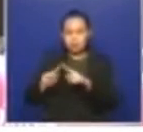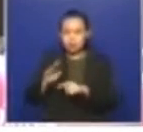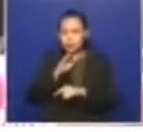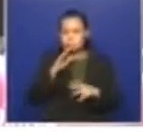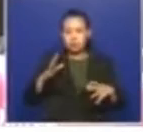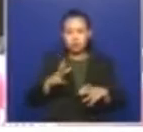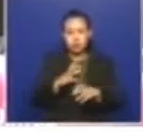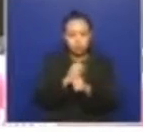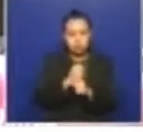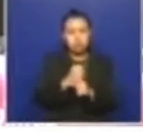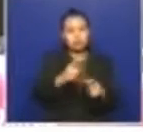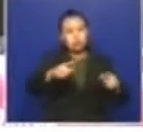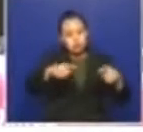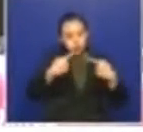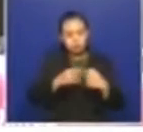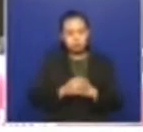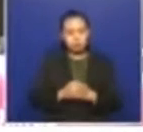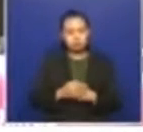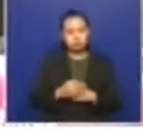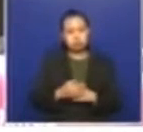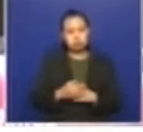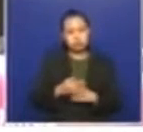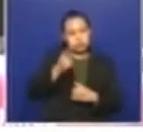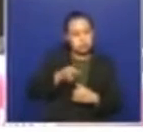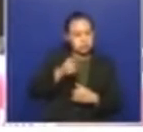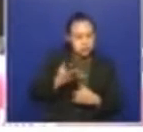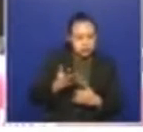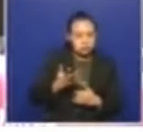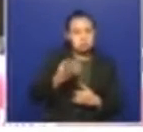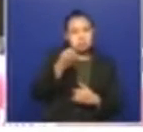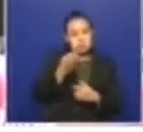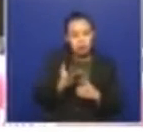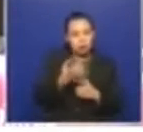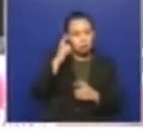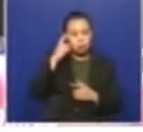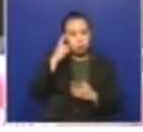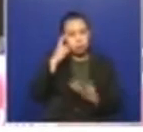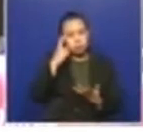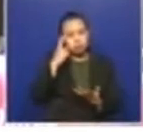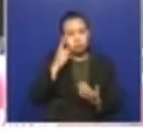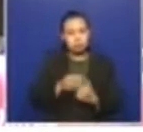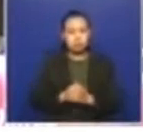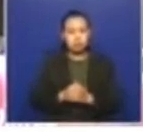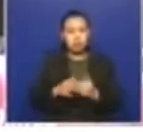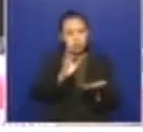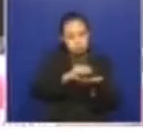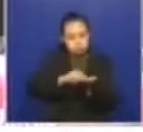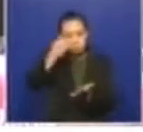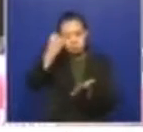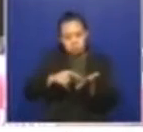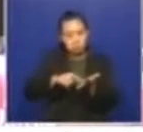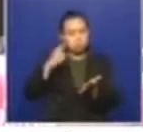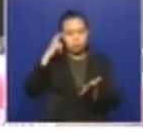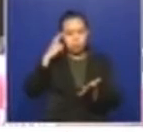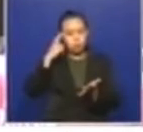ที่ท่านพูดน่ะไม่จริงอยู่เยอะอาจจะด้วยรู้ไม่จริงหรืออาจจะสำคัญข้อมูลผิดสิ่ง